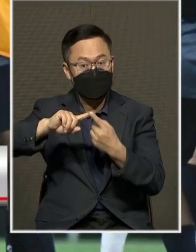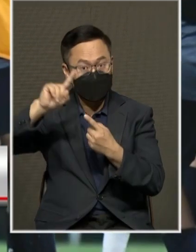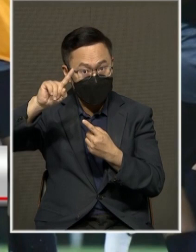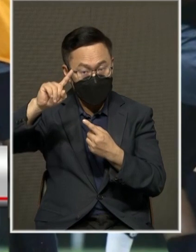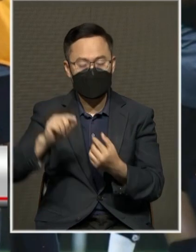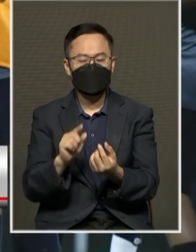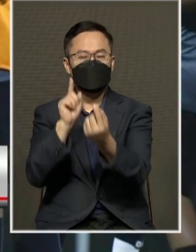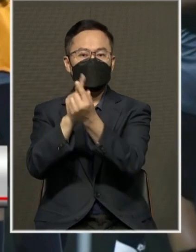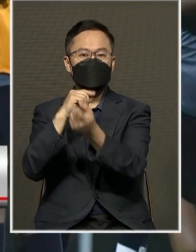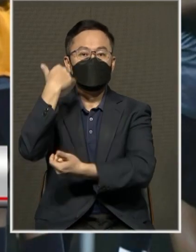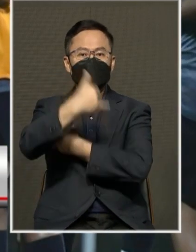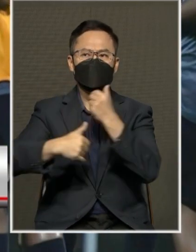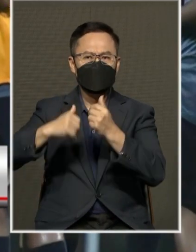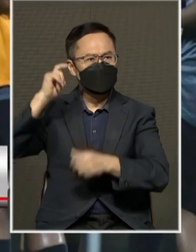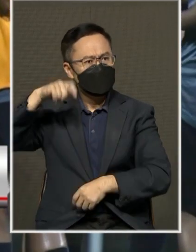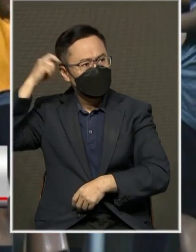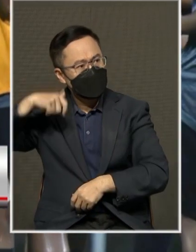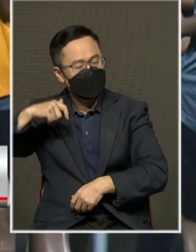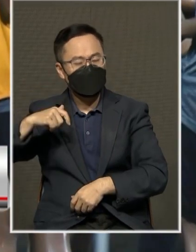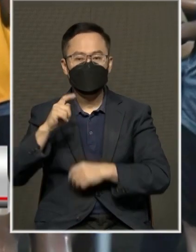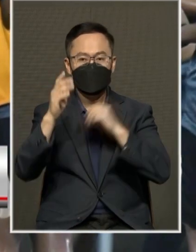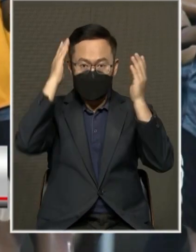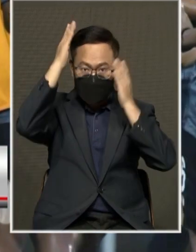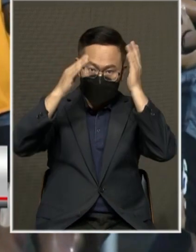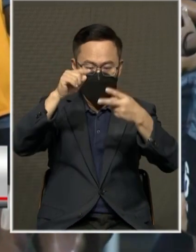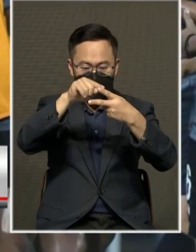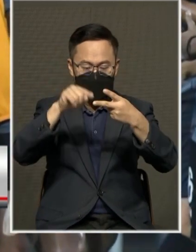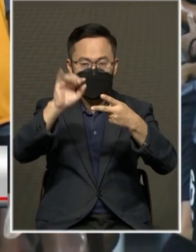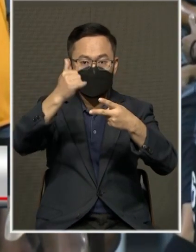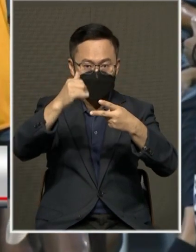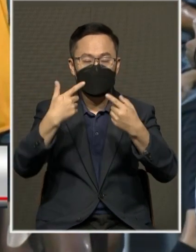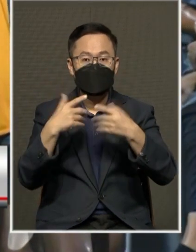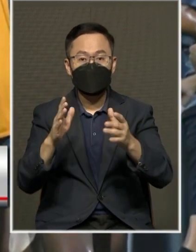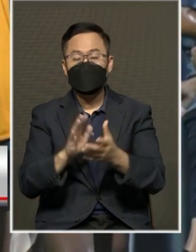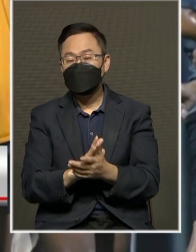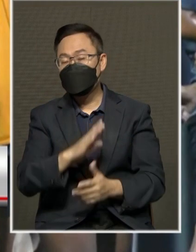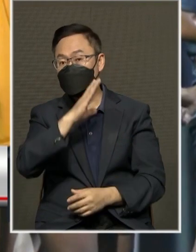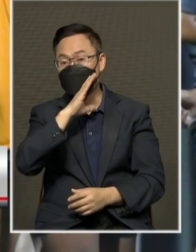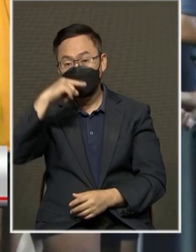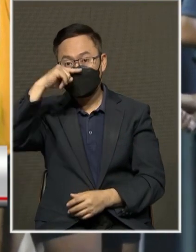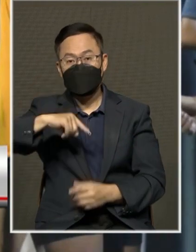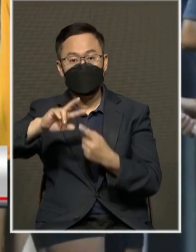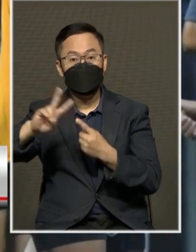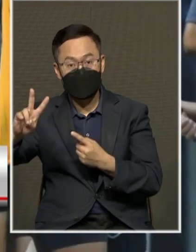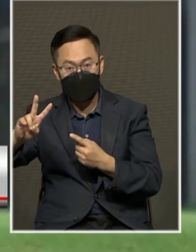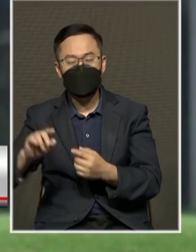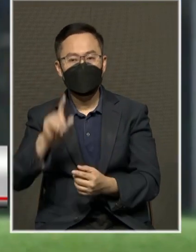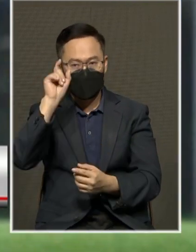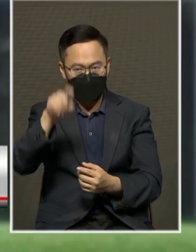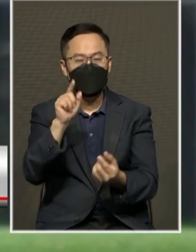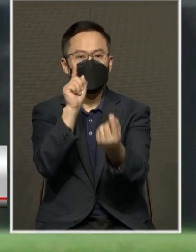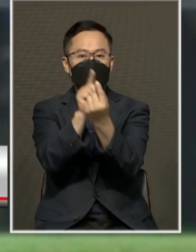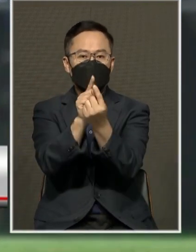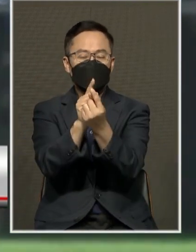ที่1เพราะว่าไปเจอออสเตรเลียเนี่ยค่อนข้างหนัก ใช่ค่ะ มากมากคือเป็นไปได้ถ้าที่เราอยากจะให้เป็นนะคือไปเจอออสเตรเลียในเกมนัดชิงไปเลยเ